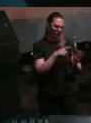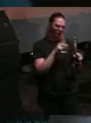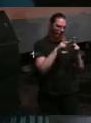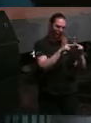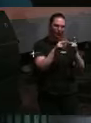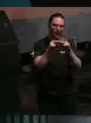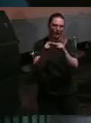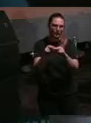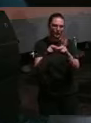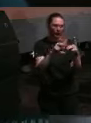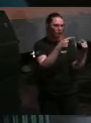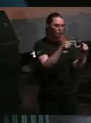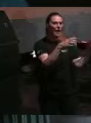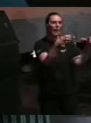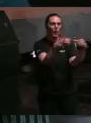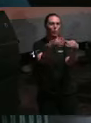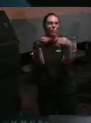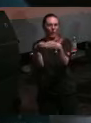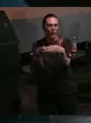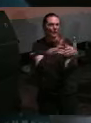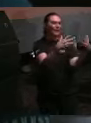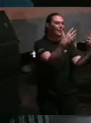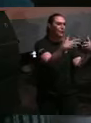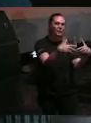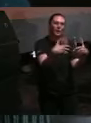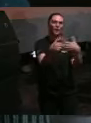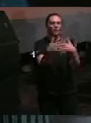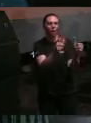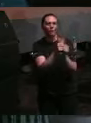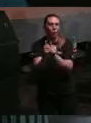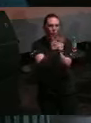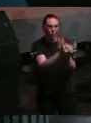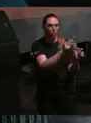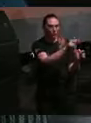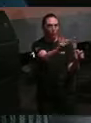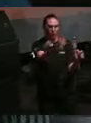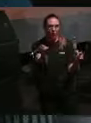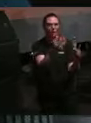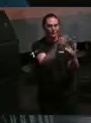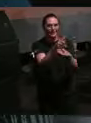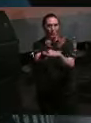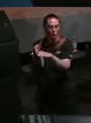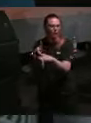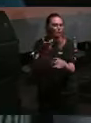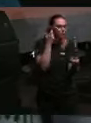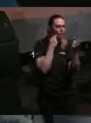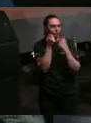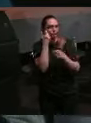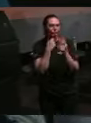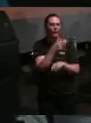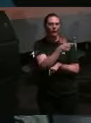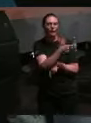ulike klubber, til industri, fagforbund, var rundt og hørte liksom mer om